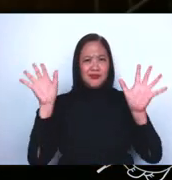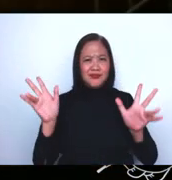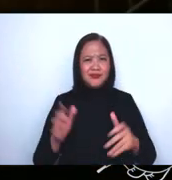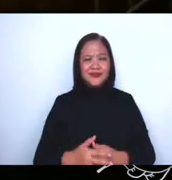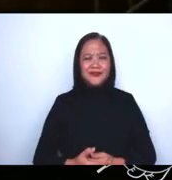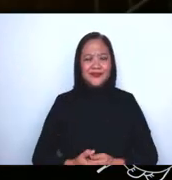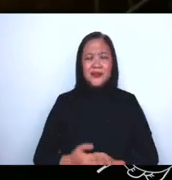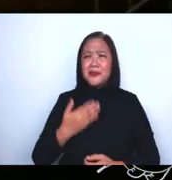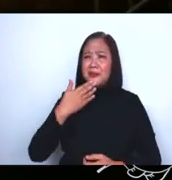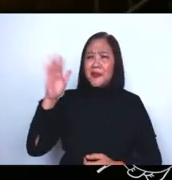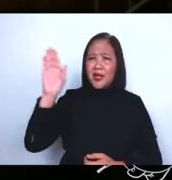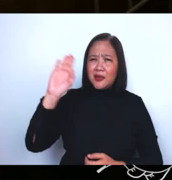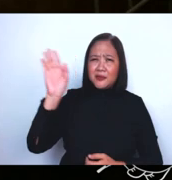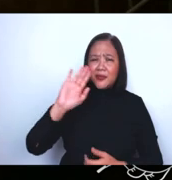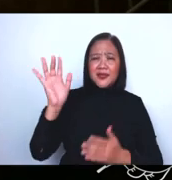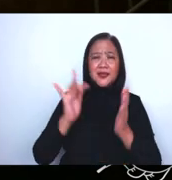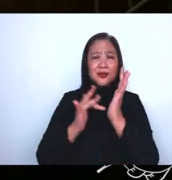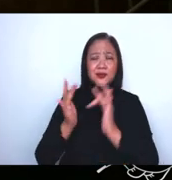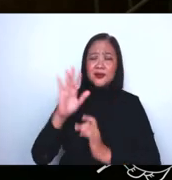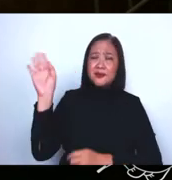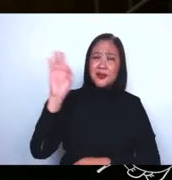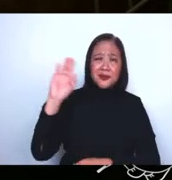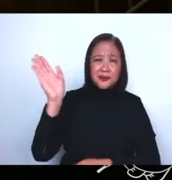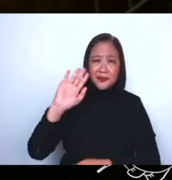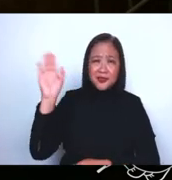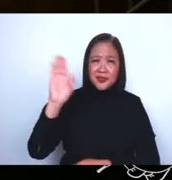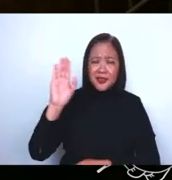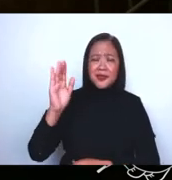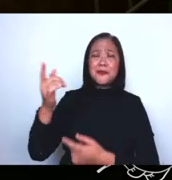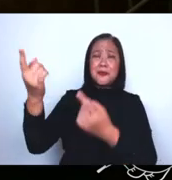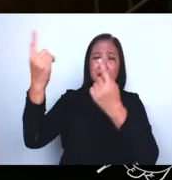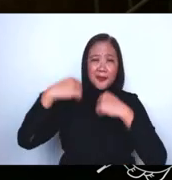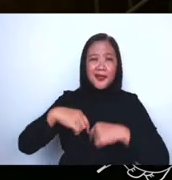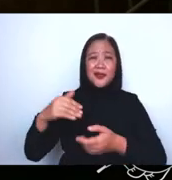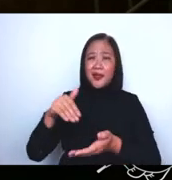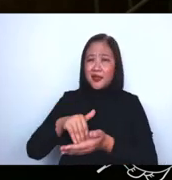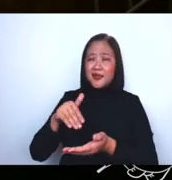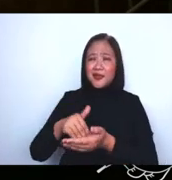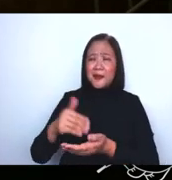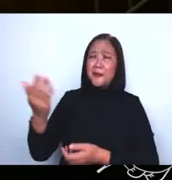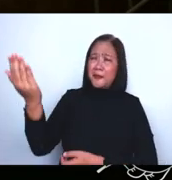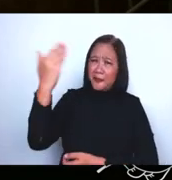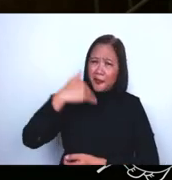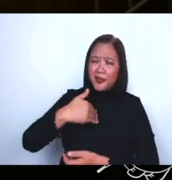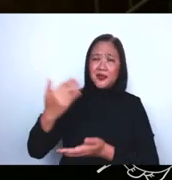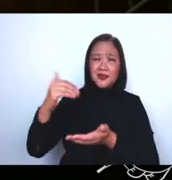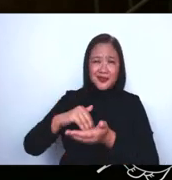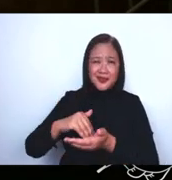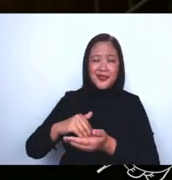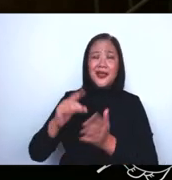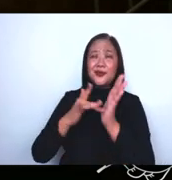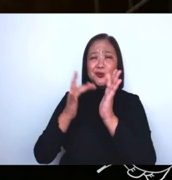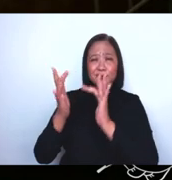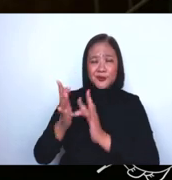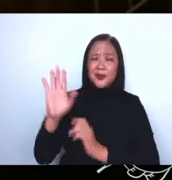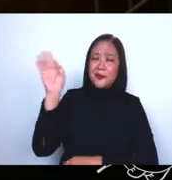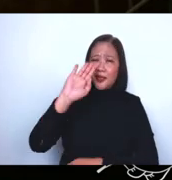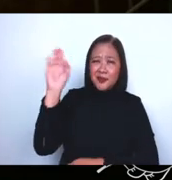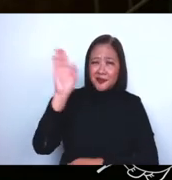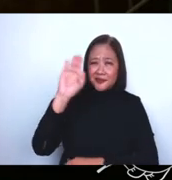Babay, Jesus! Babay! Magbalik ka ulit, ha? Magbalik ka ulit, Jesus!